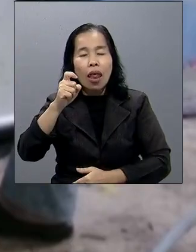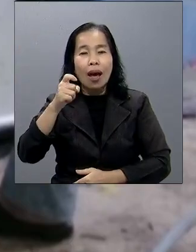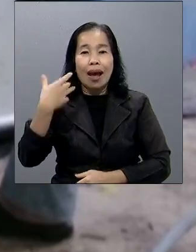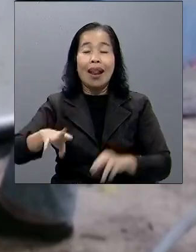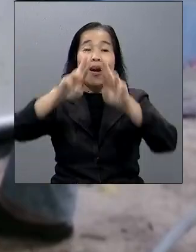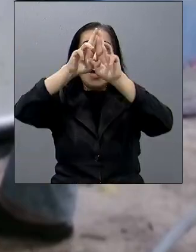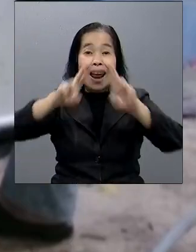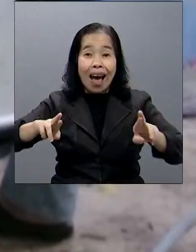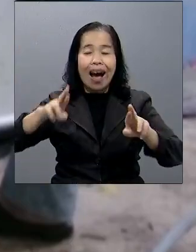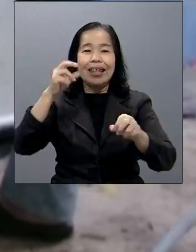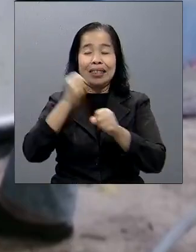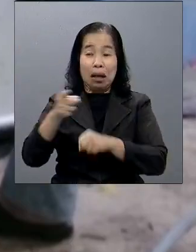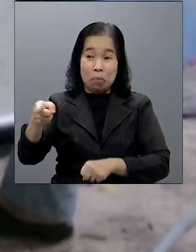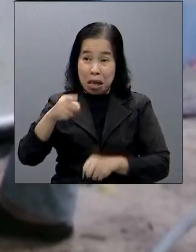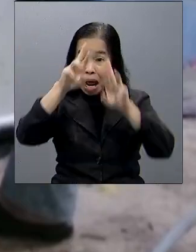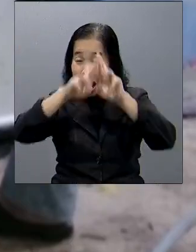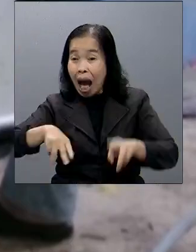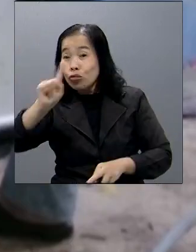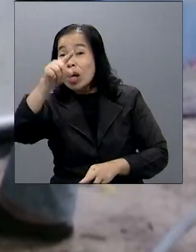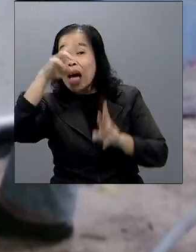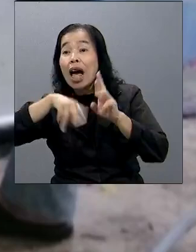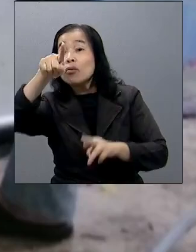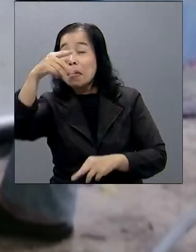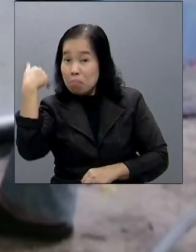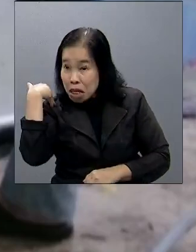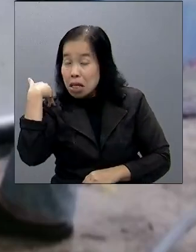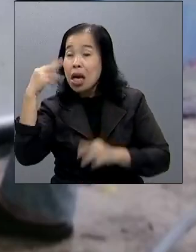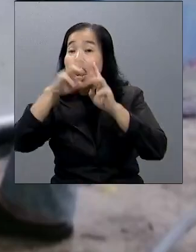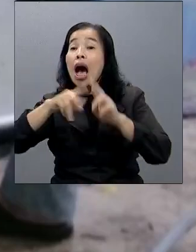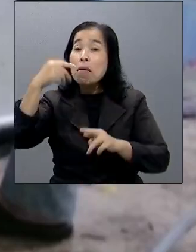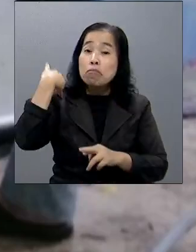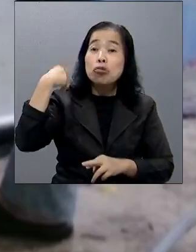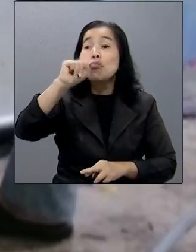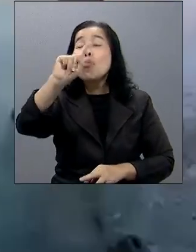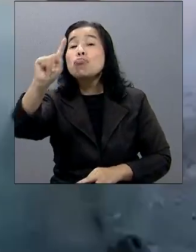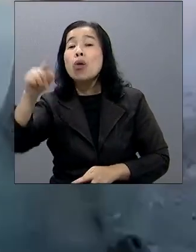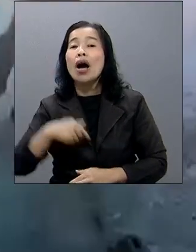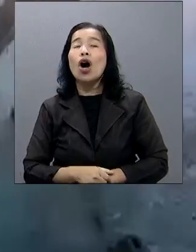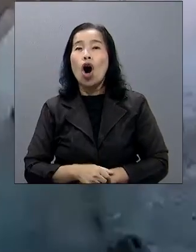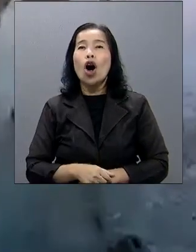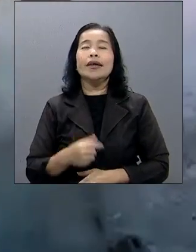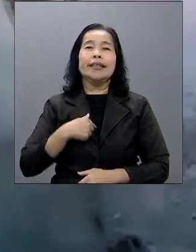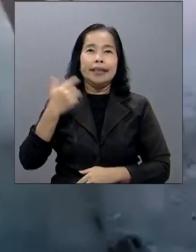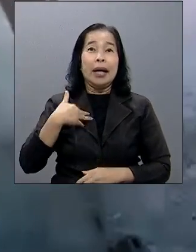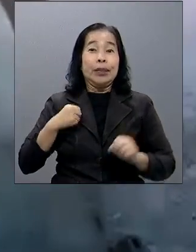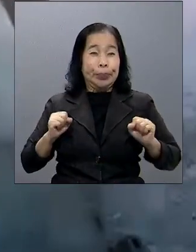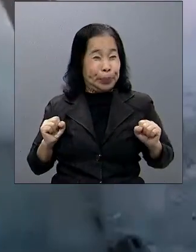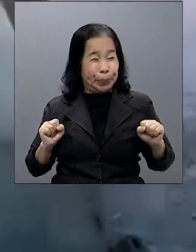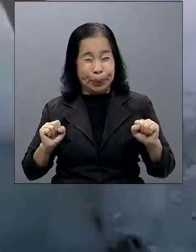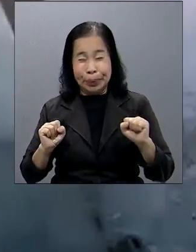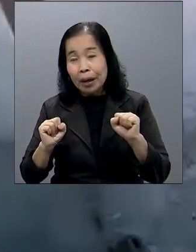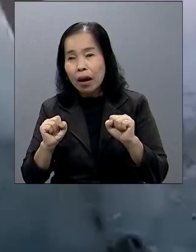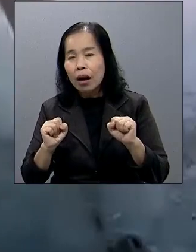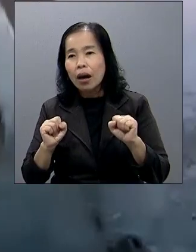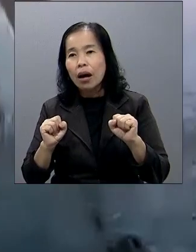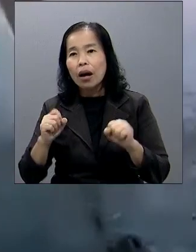ที่ช่างกลุ่มนี้อ้างว่าอยู่ที่อำเภอแสวงหาคือเขามีหน้าร้านนะมีตัวตนคือผู้เสียหายเนี่ยเขาตามไปถึงที่อำเภอแสวงหาเ